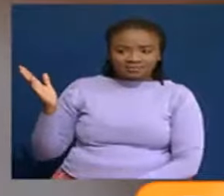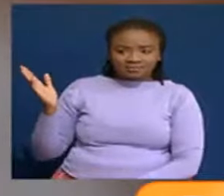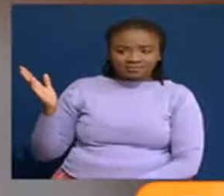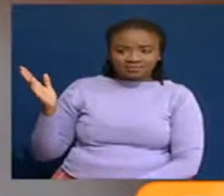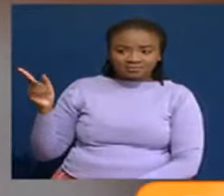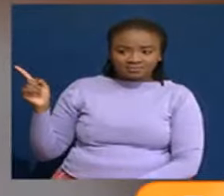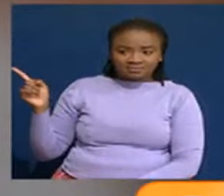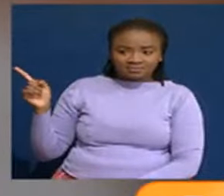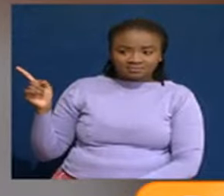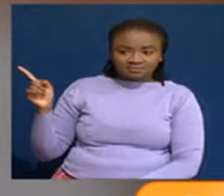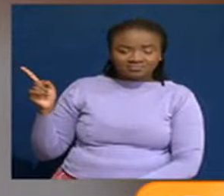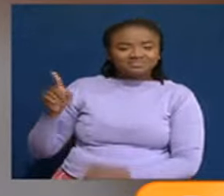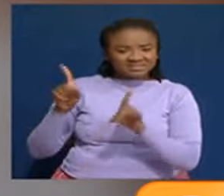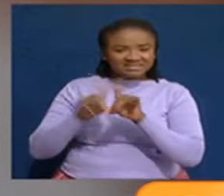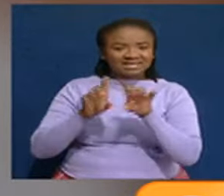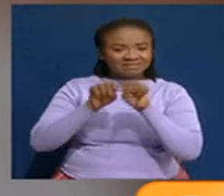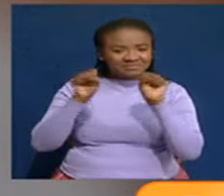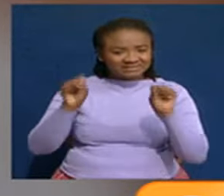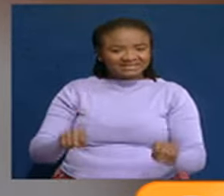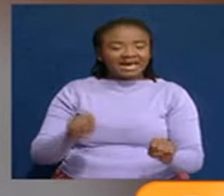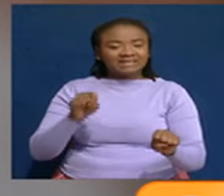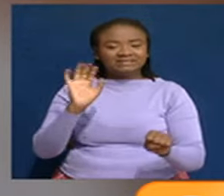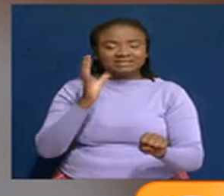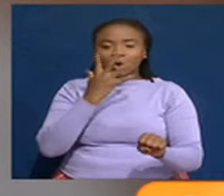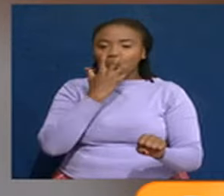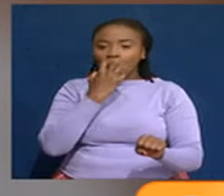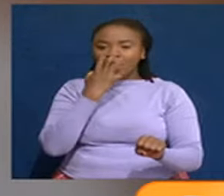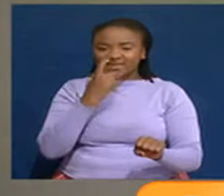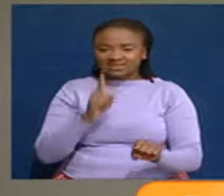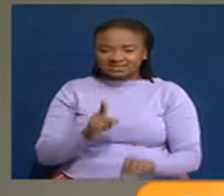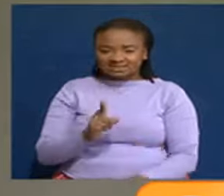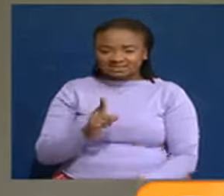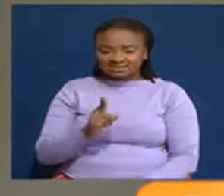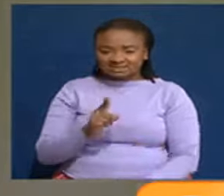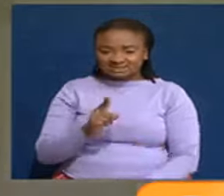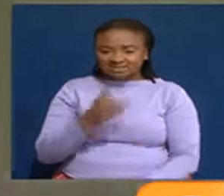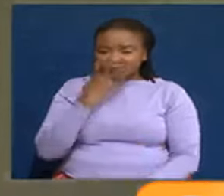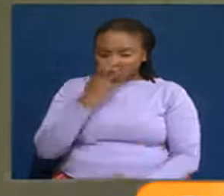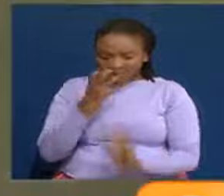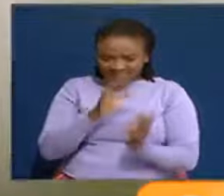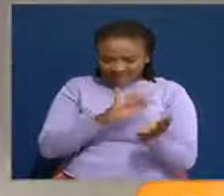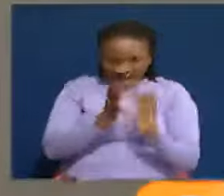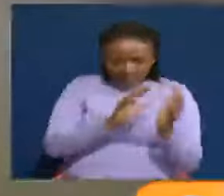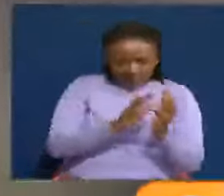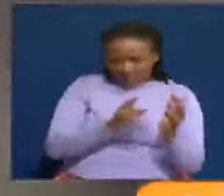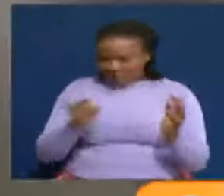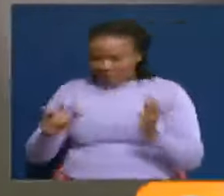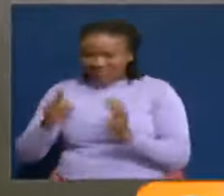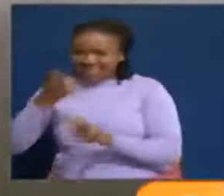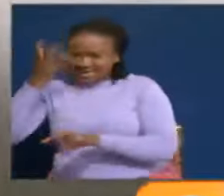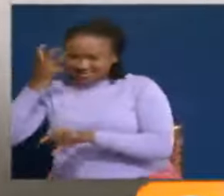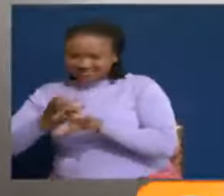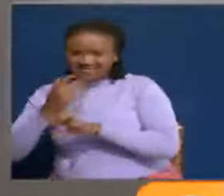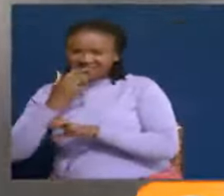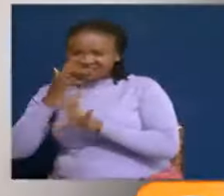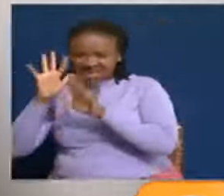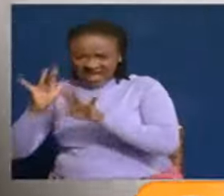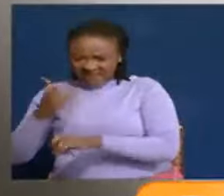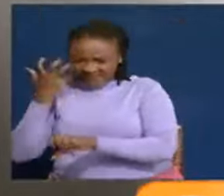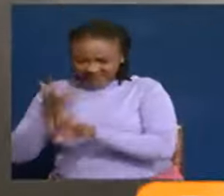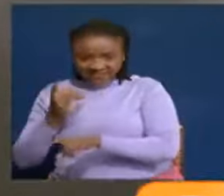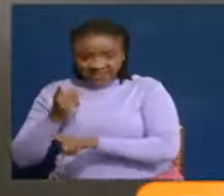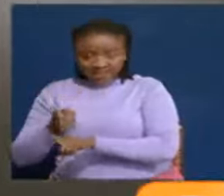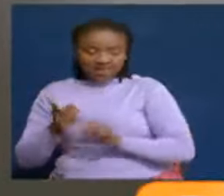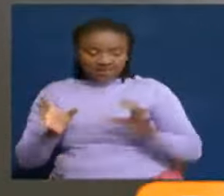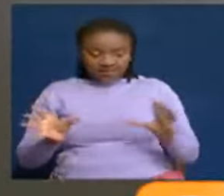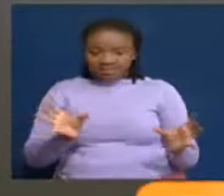wa tunda la chungwa. Idara ya utabiri wa hali ya anga ikisema kuwa upepo mkali na joto huenda ulichangia kutokea kwa mvua hii